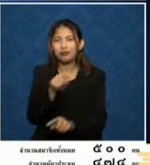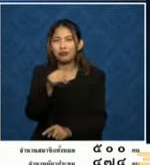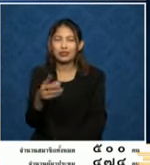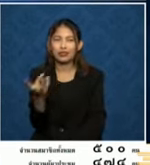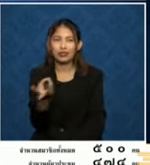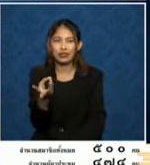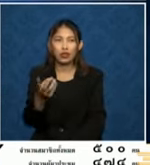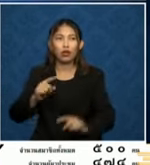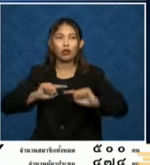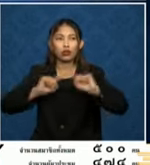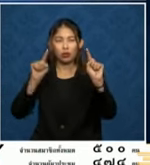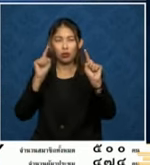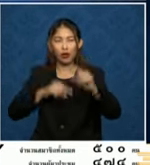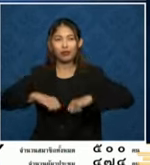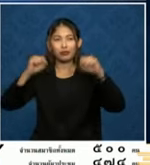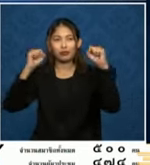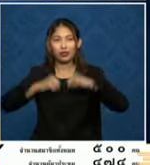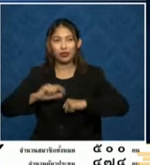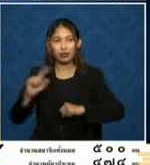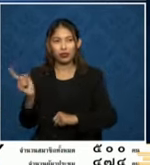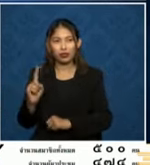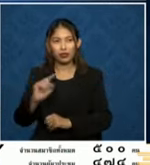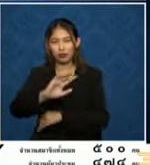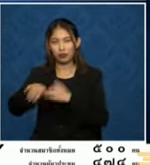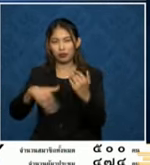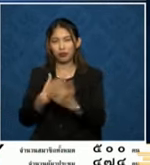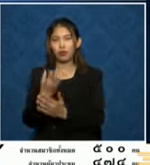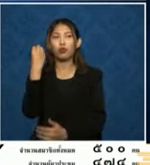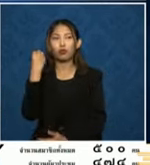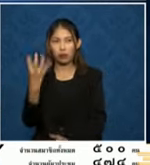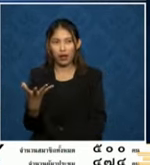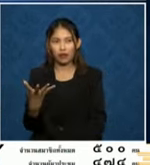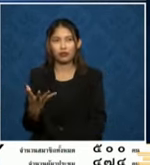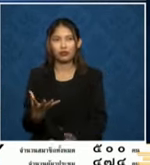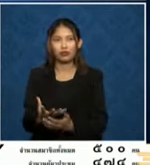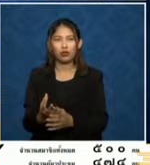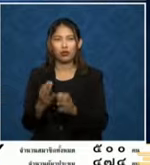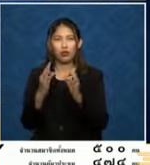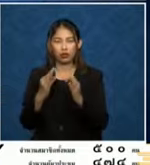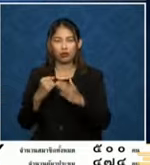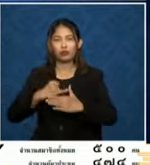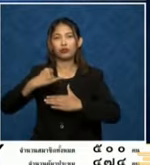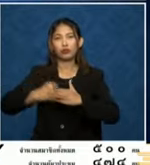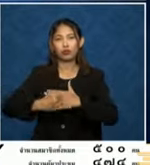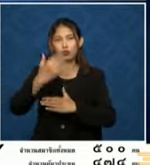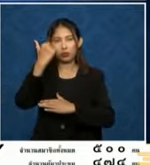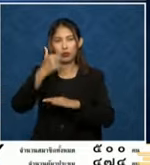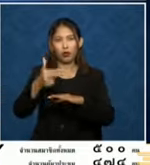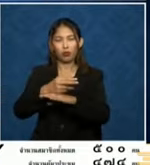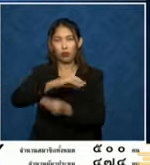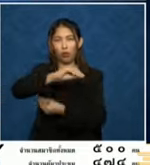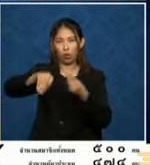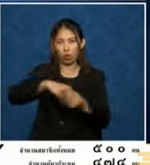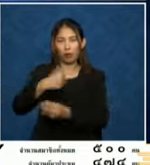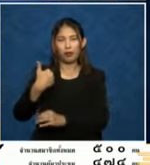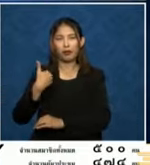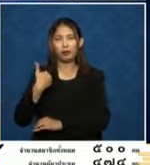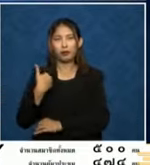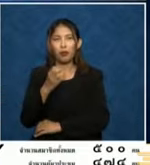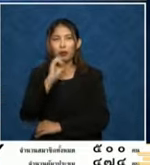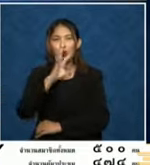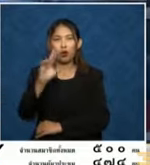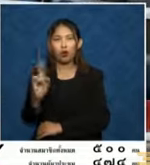ครับแต่ว่าเห็นด้วยว่าทั้งหมดเนี่ยมากกว่าเล็กน้อย โอเคครับจำคลิปตรงได้ครับผมว่าคลิปน่าจะวนลูปแล้วครับก็ยืนยันนะครับจากท่